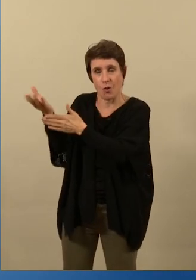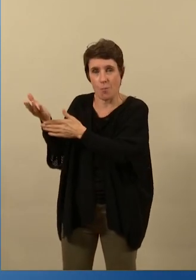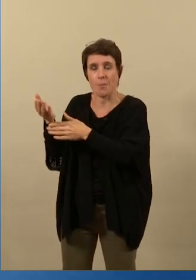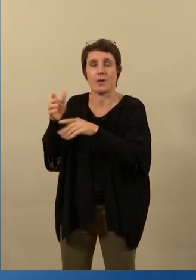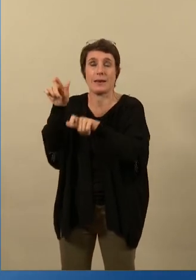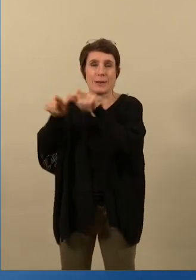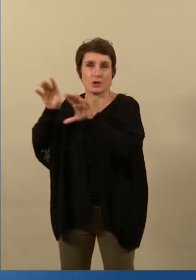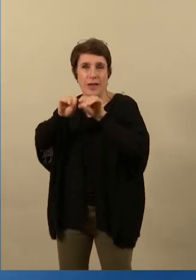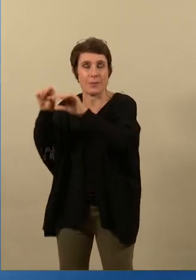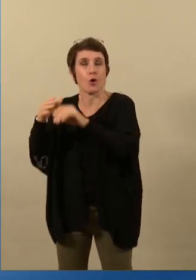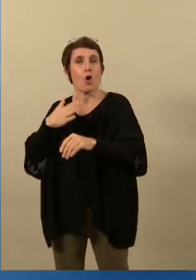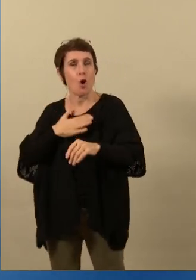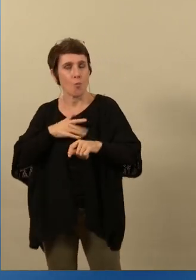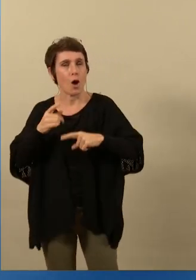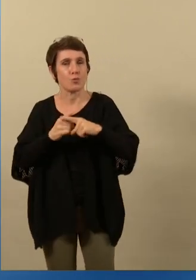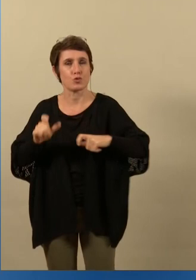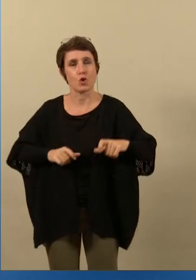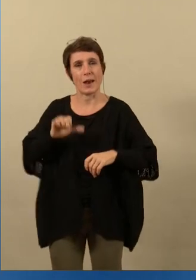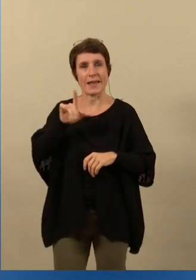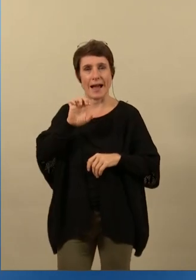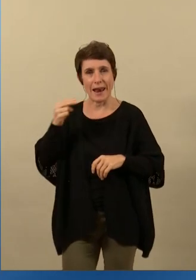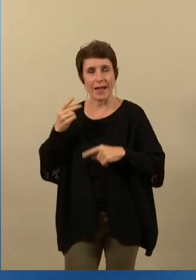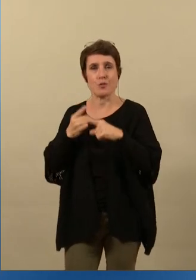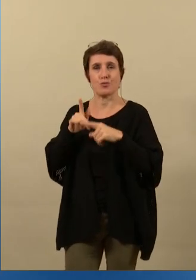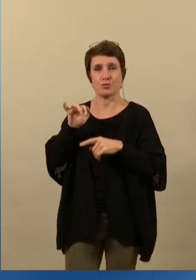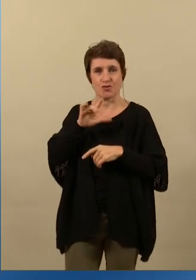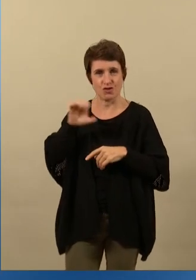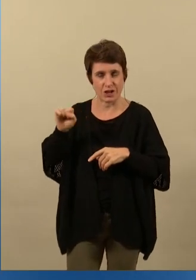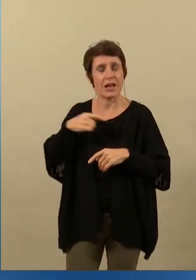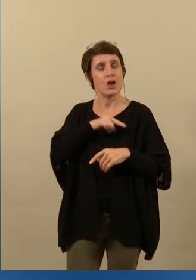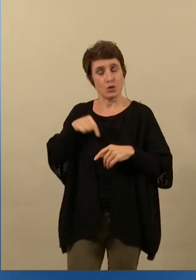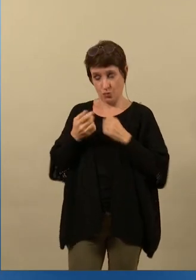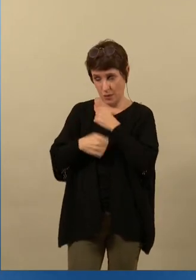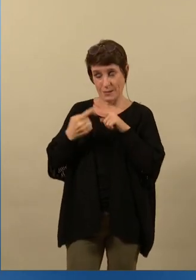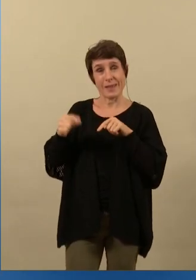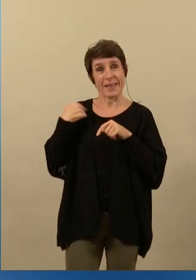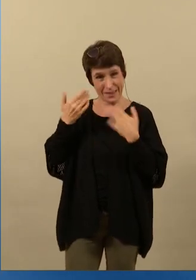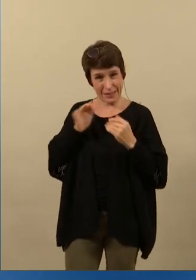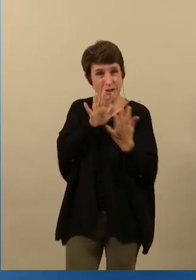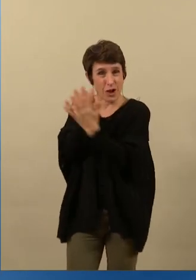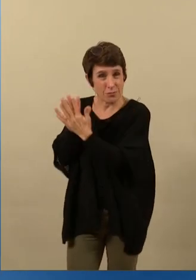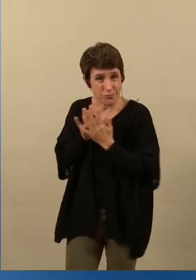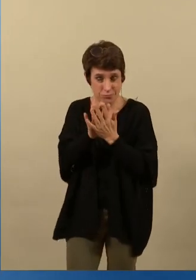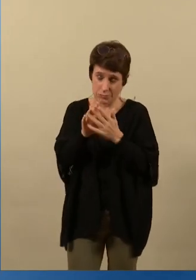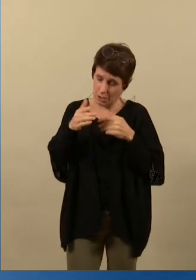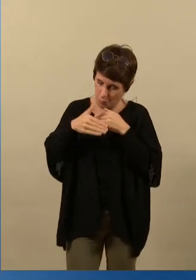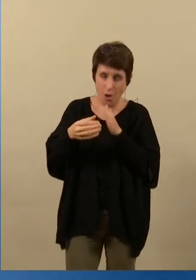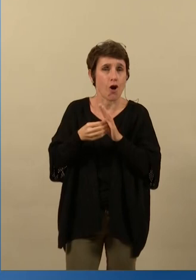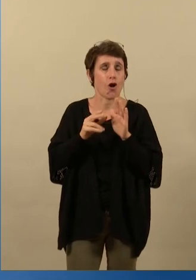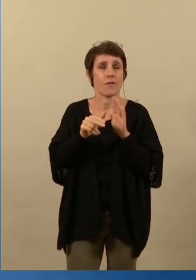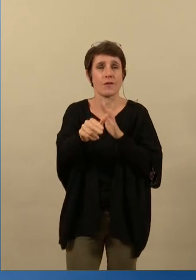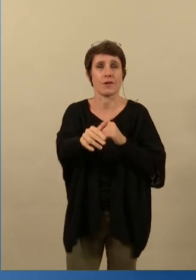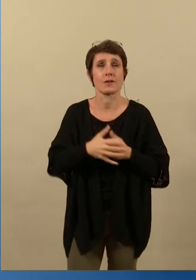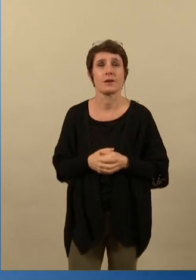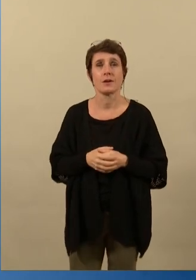mes collègues Alan et Gilles en réunion publique de concertation sur le terrain encore la semaine dernière par ailleurs la question de la prévention et du